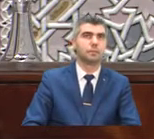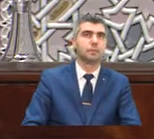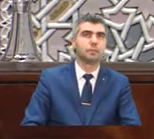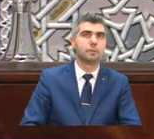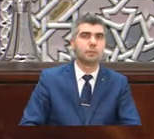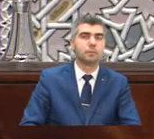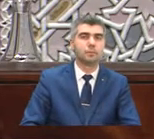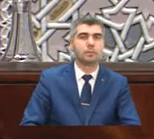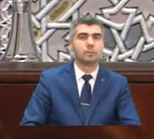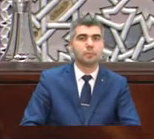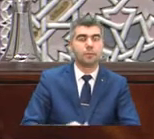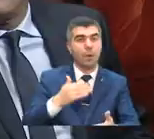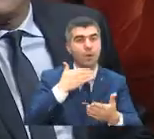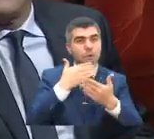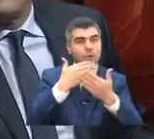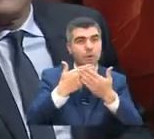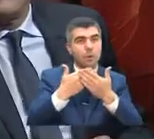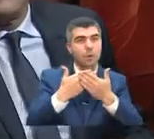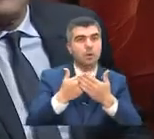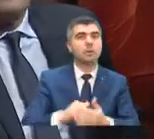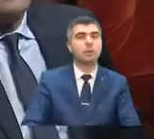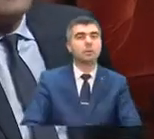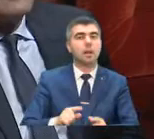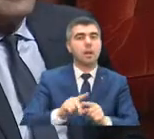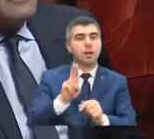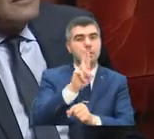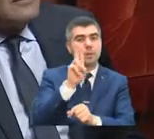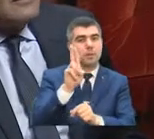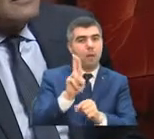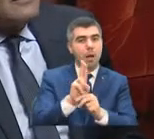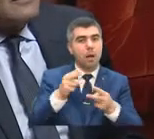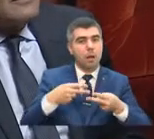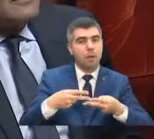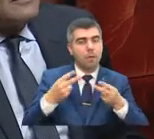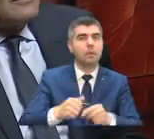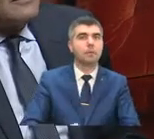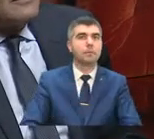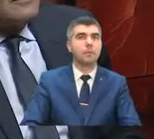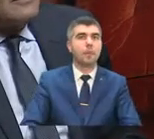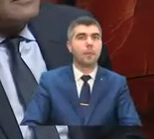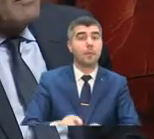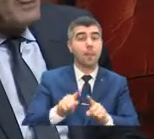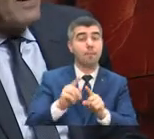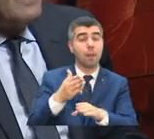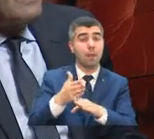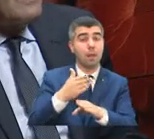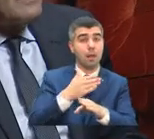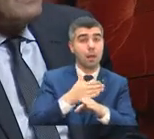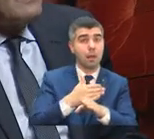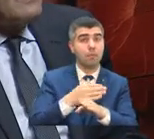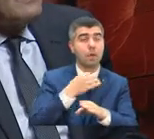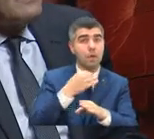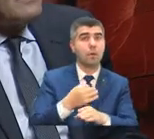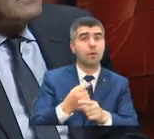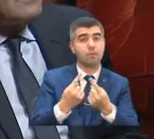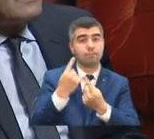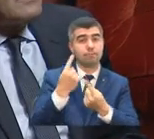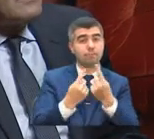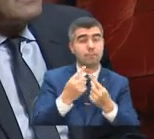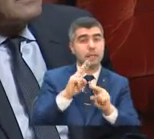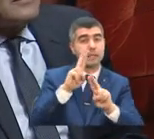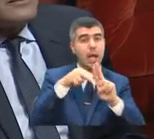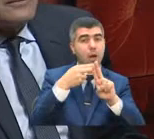تفضلوا. شكرا السيدة النائبة على هذا السؤال اللي سبق لي جاوبت عليه في عدة مناسبات، لكن لا بأس